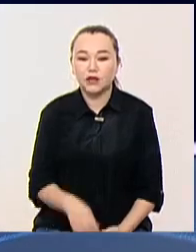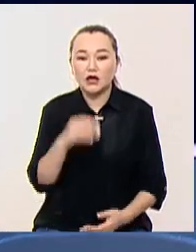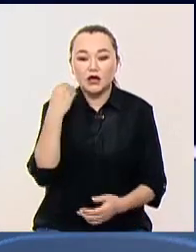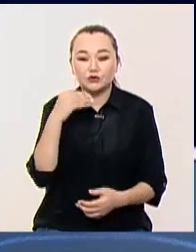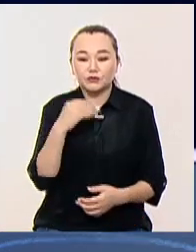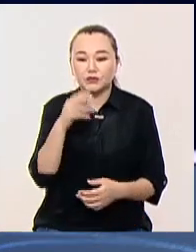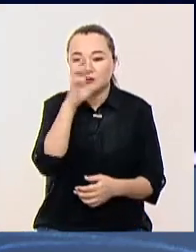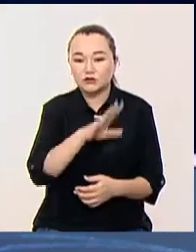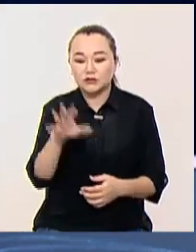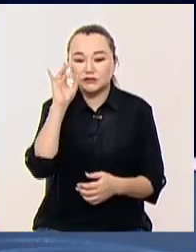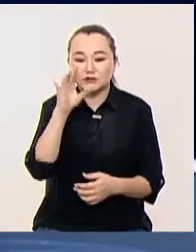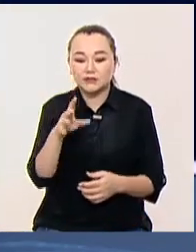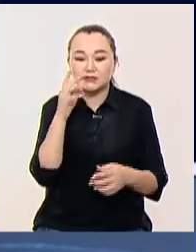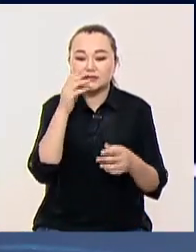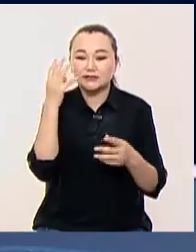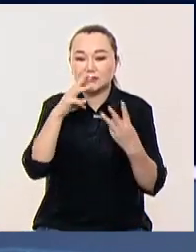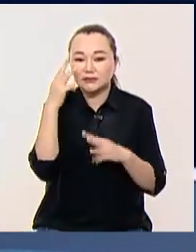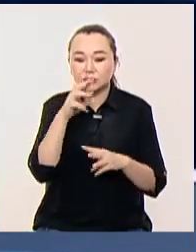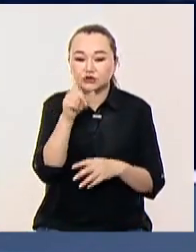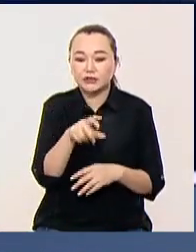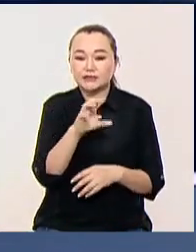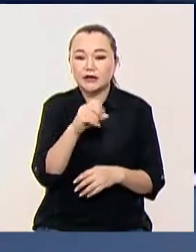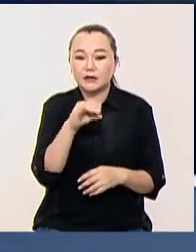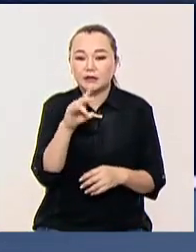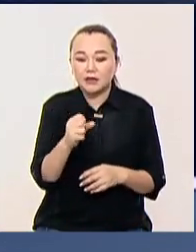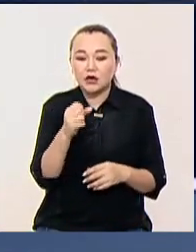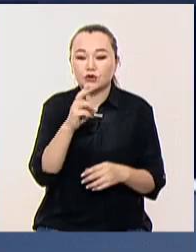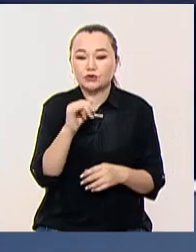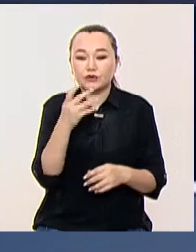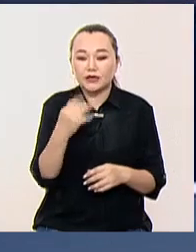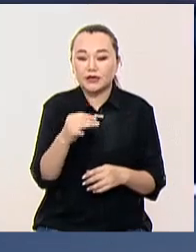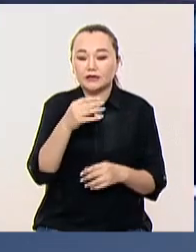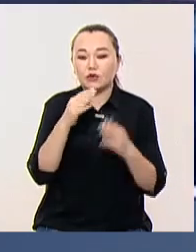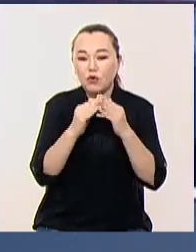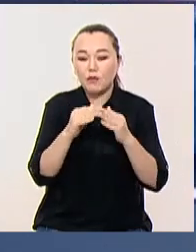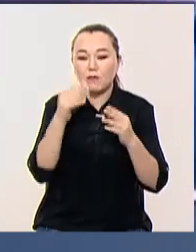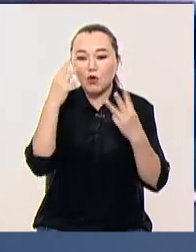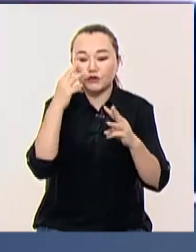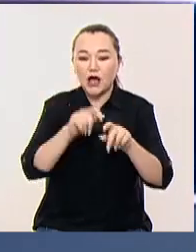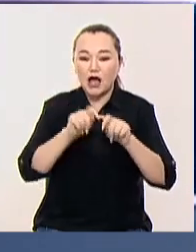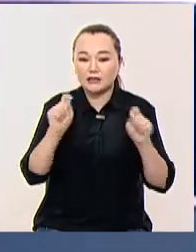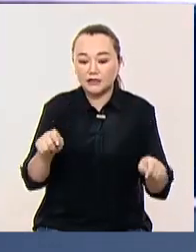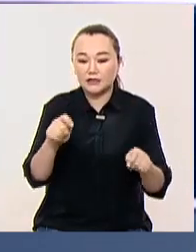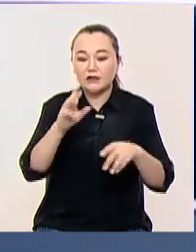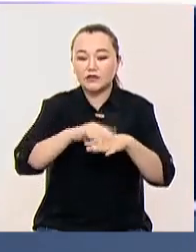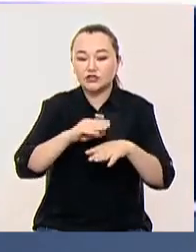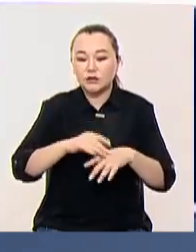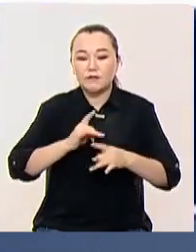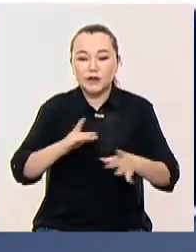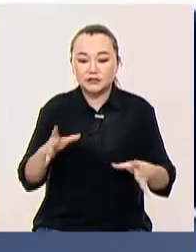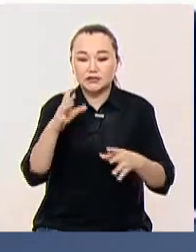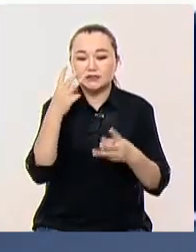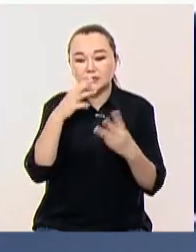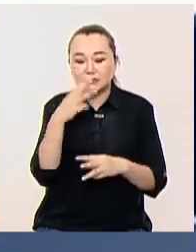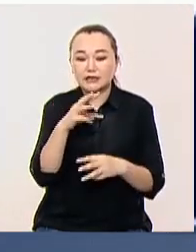Ақтөбеде елімізге танымал дизайнер Сабина Наурзалинаның күнікей сәні ашылды. Салтанатты кешке белгілі дизайнерлер, модельдер